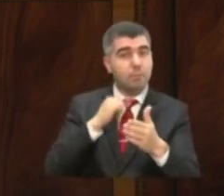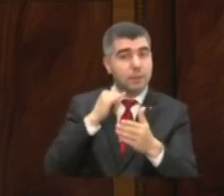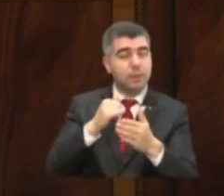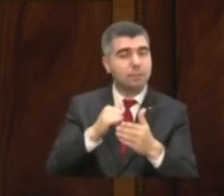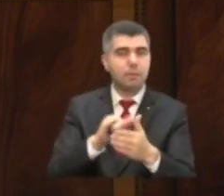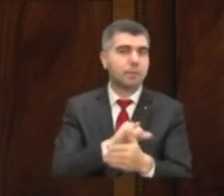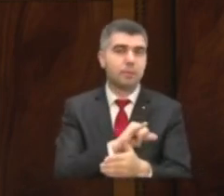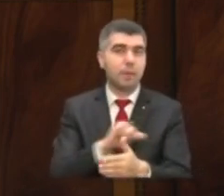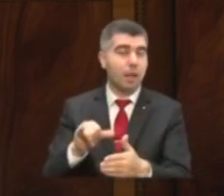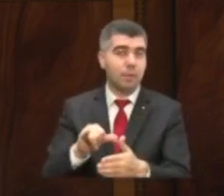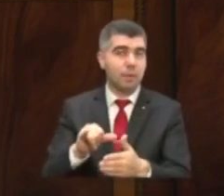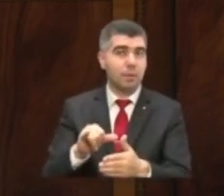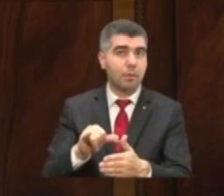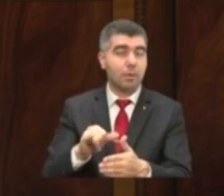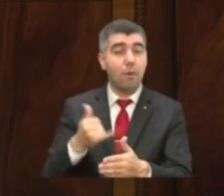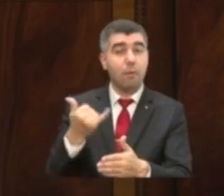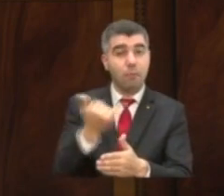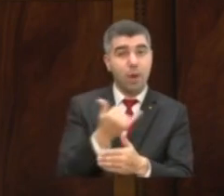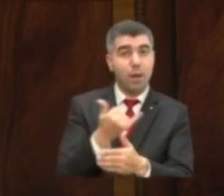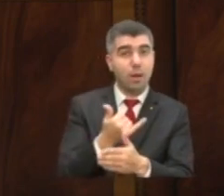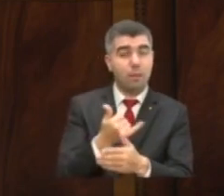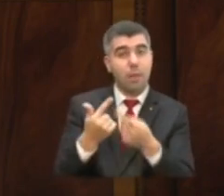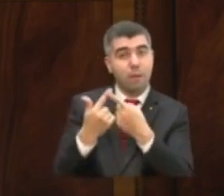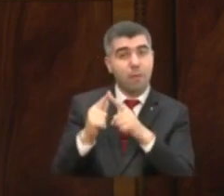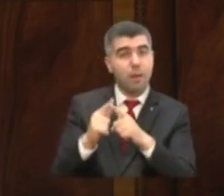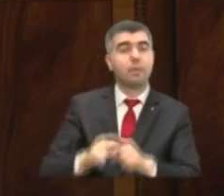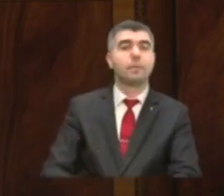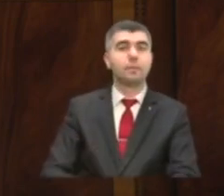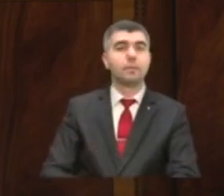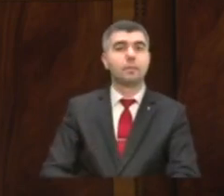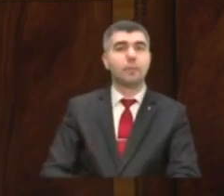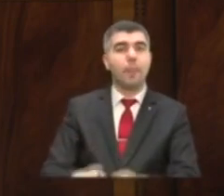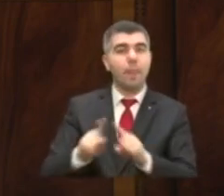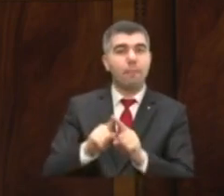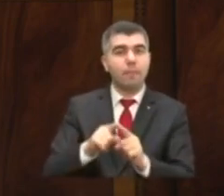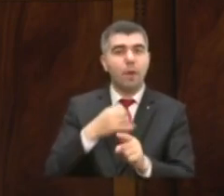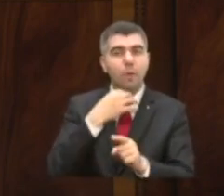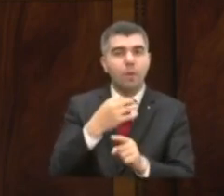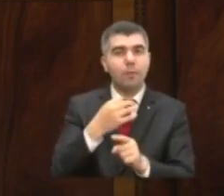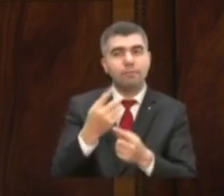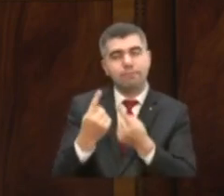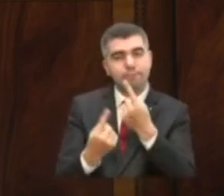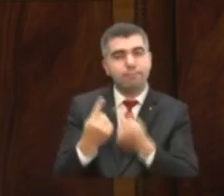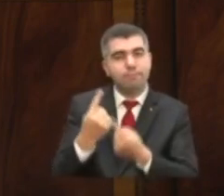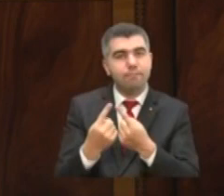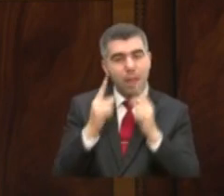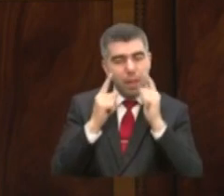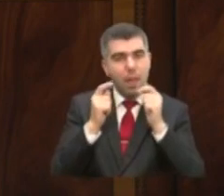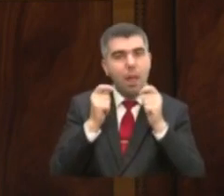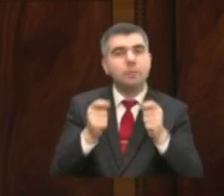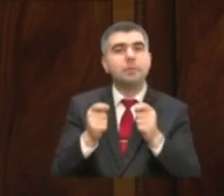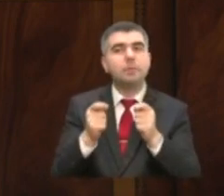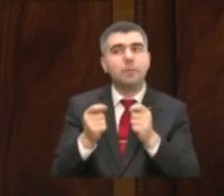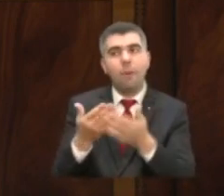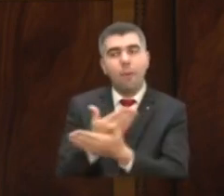إيجابي، والمدخل لهذا الاستثمار هو أننا نتجاوزوا النظرة القطاعية في التعامل مع قضايا الشباب،